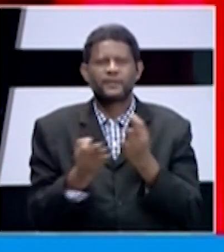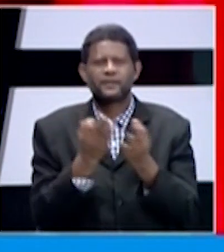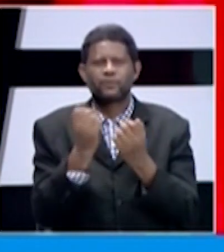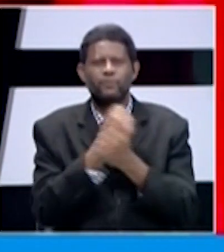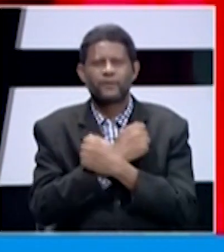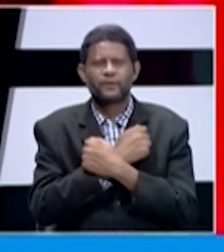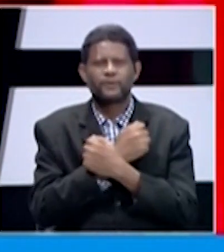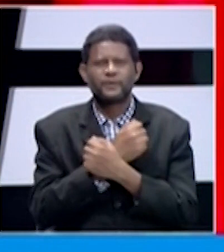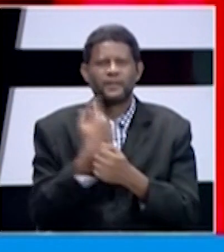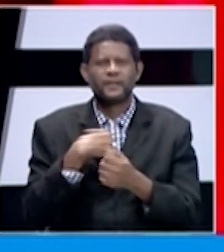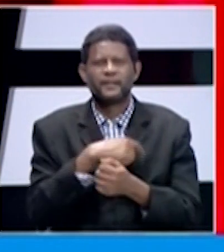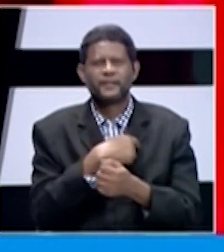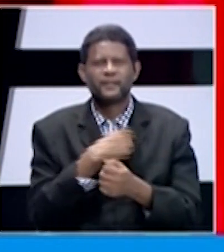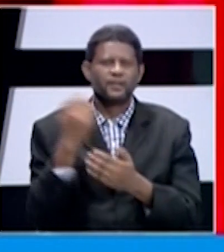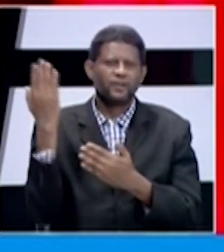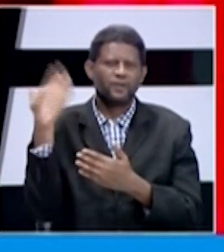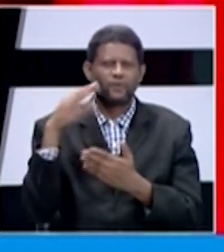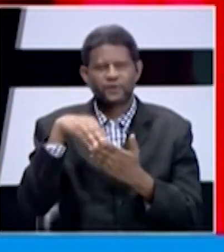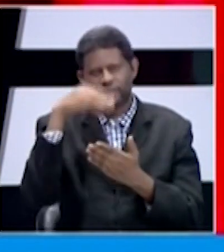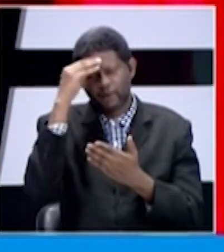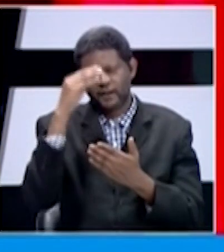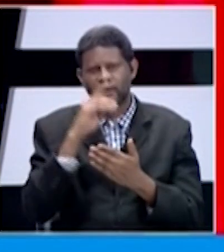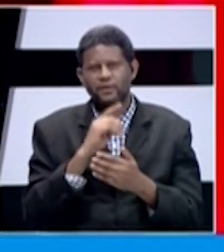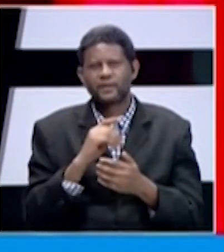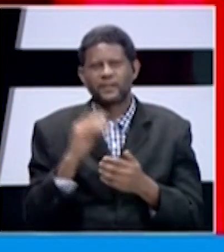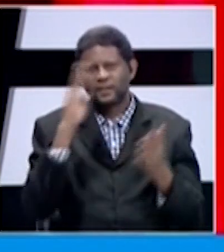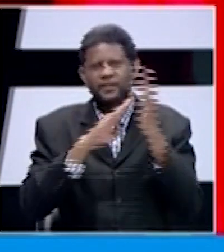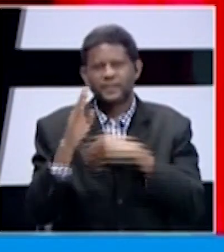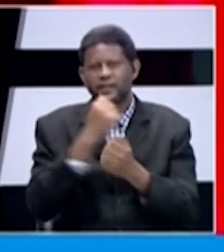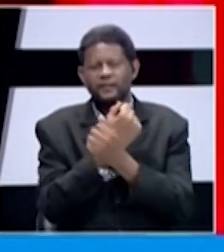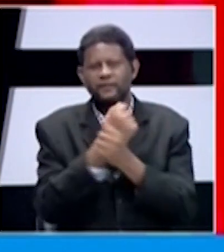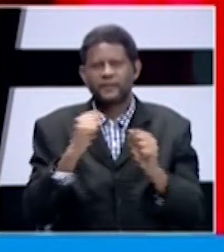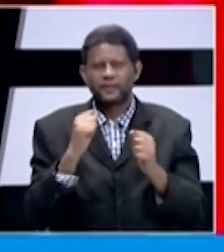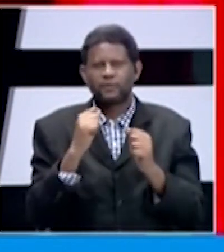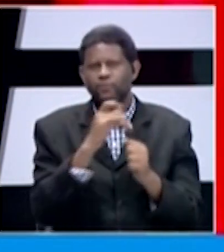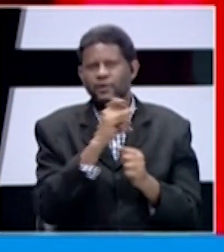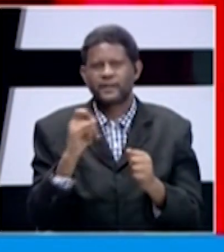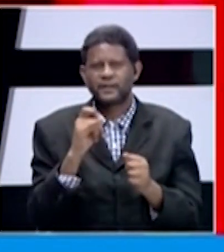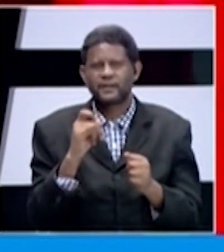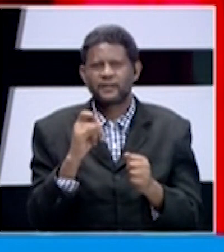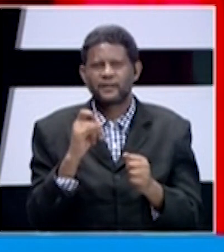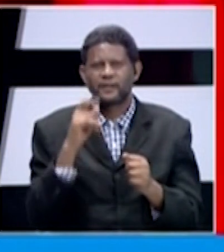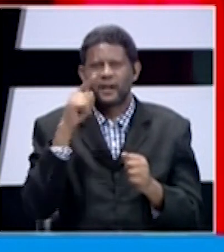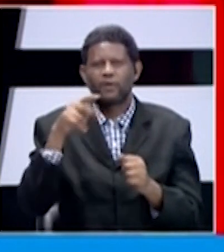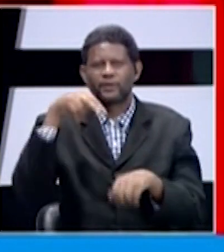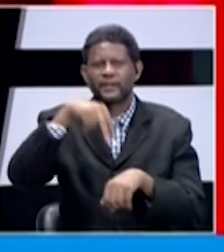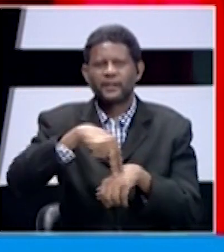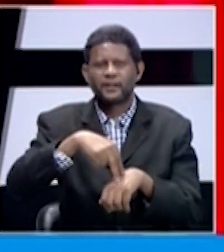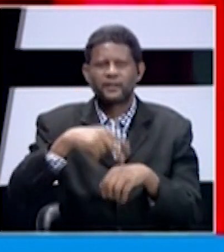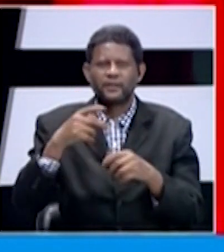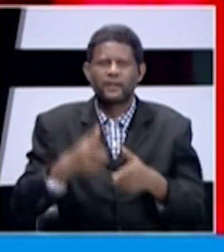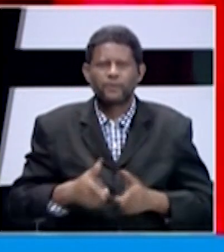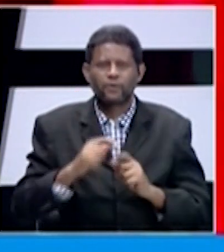ንፈቱ ንሕና ሕሉፍ ሕዚ እውን ክንምሃረሉ ፀገማትና ክንፈትሐሉ እምበር ኣብኡ ተሸኺልና ክንነብረሉ